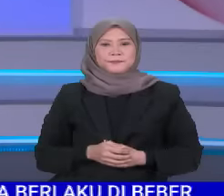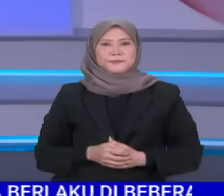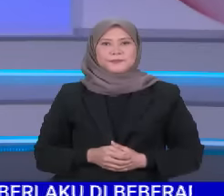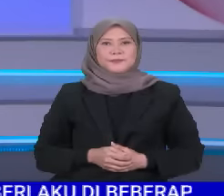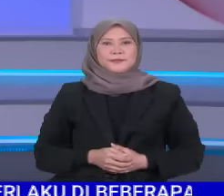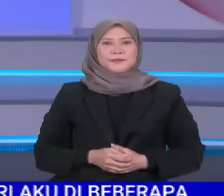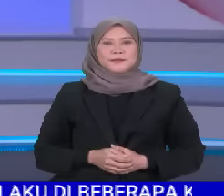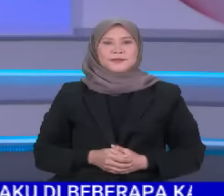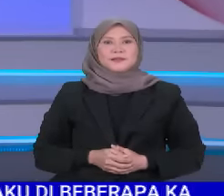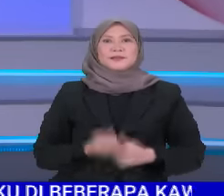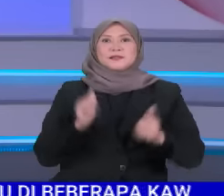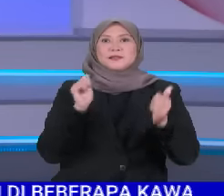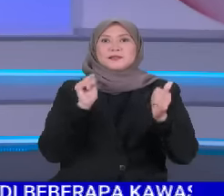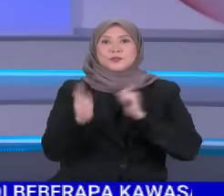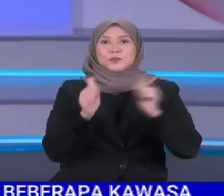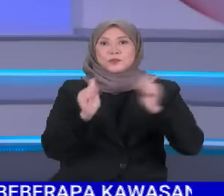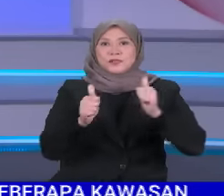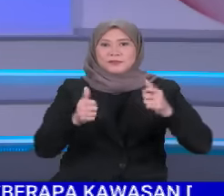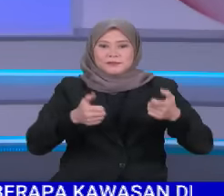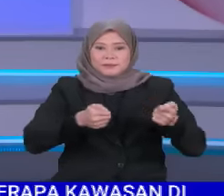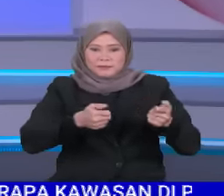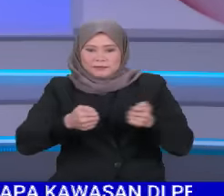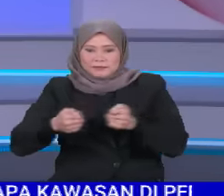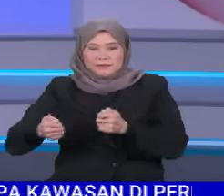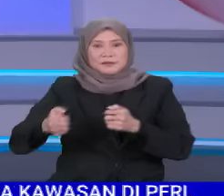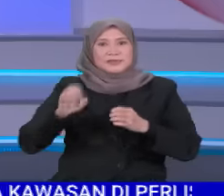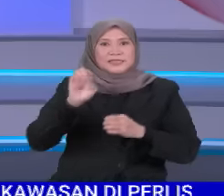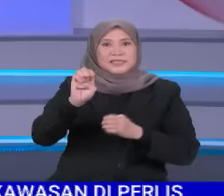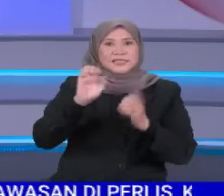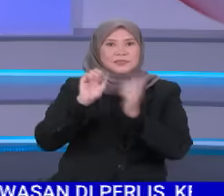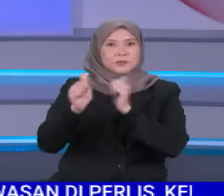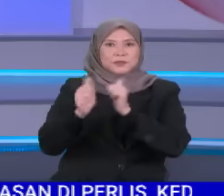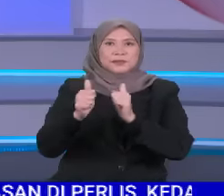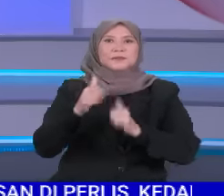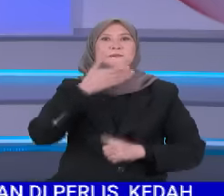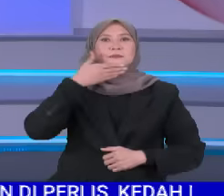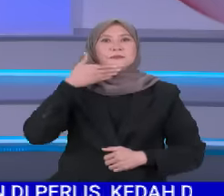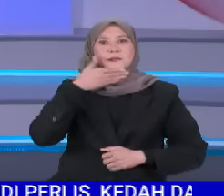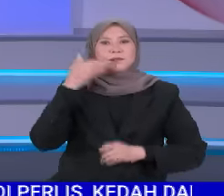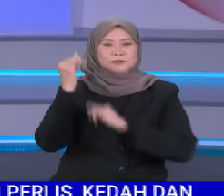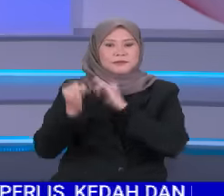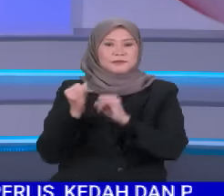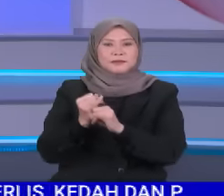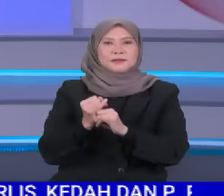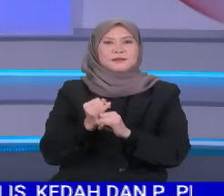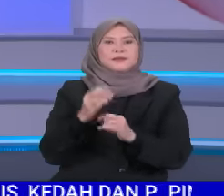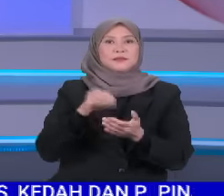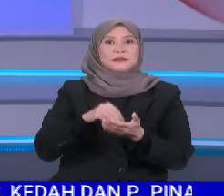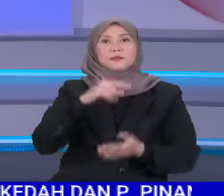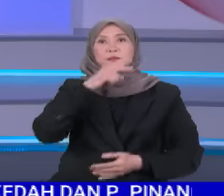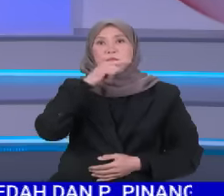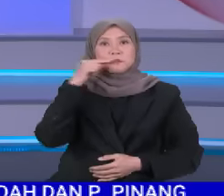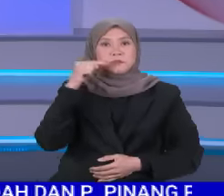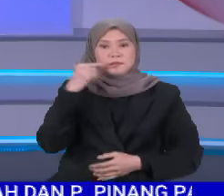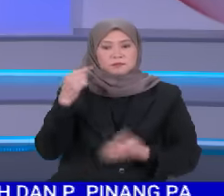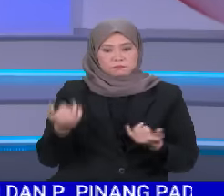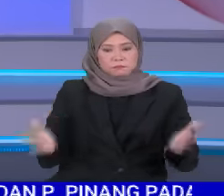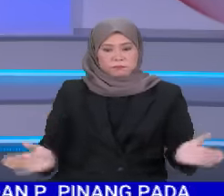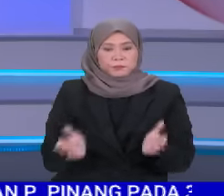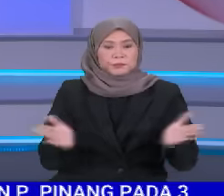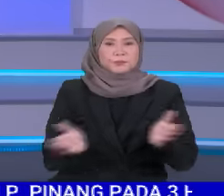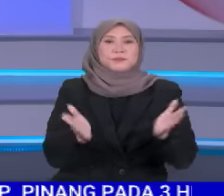balik ke sukai elektronik isukan kejayaan meraih pengamas di isukan beliau antara bangsa di Kazan Rusia menjadi motivasi terbaik